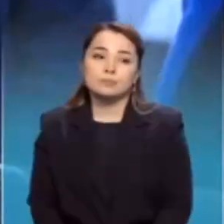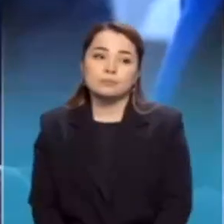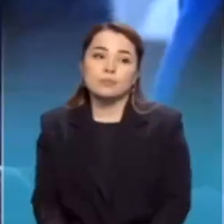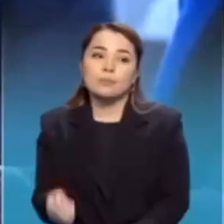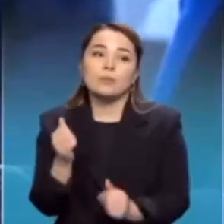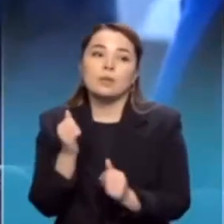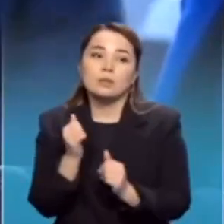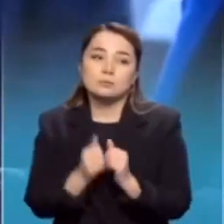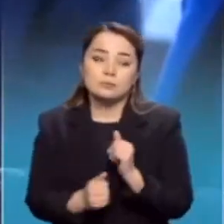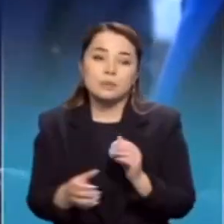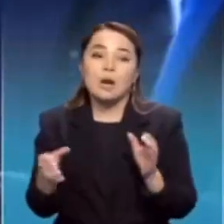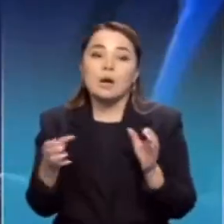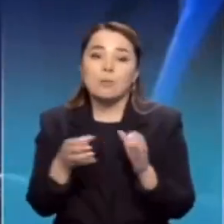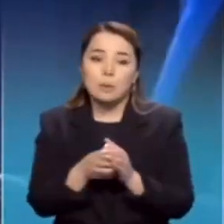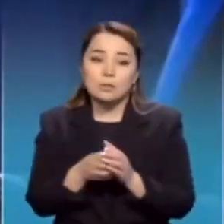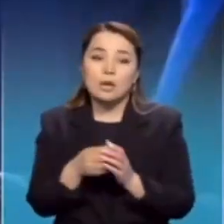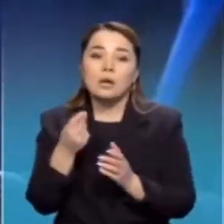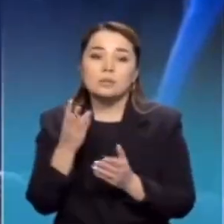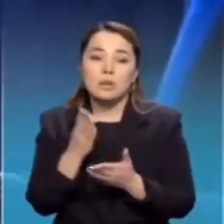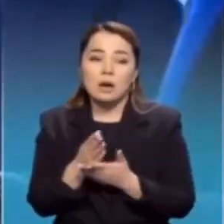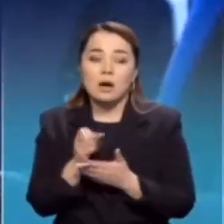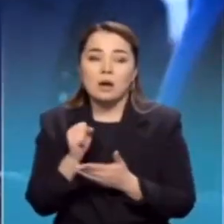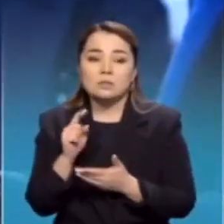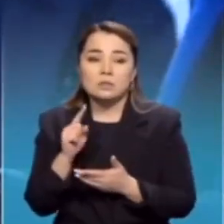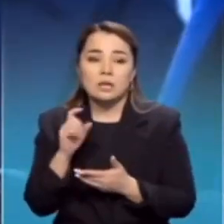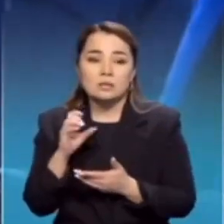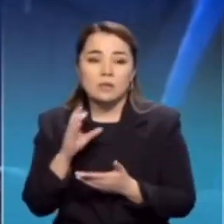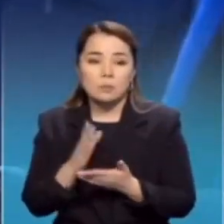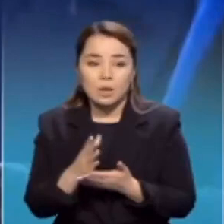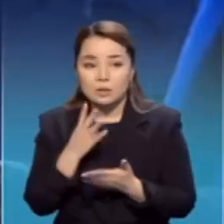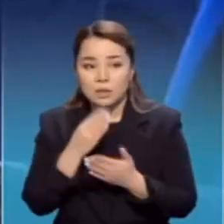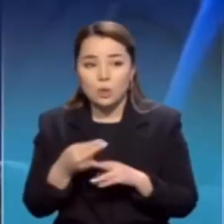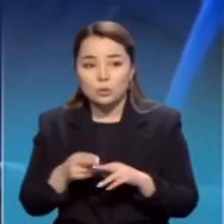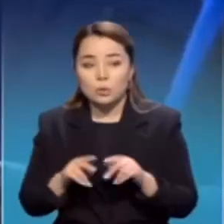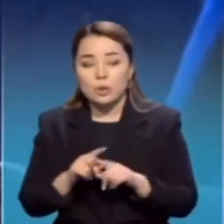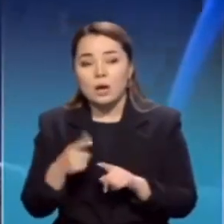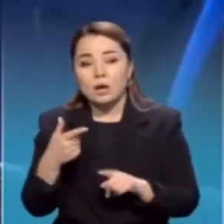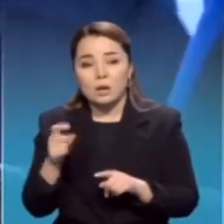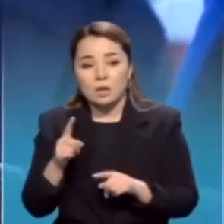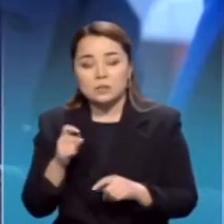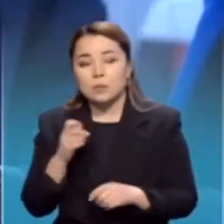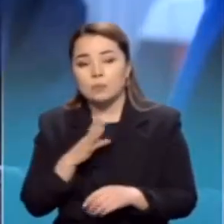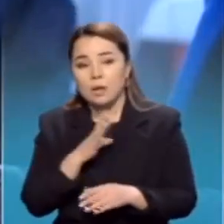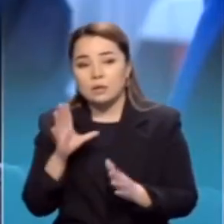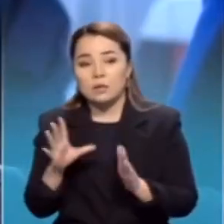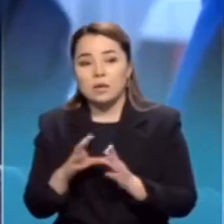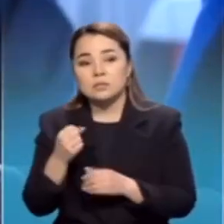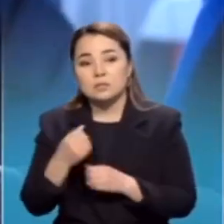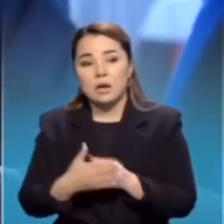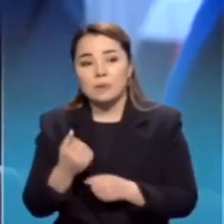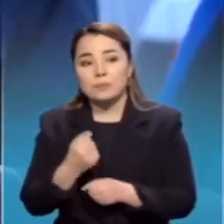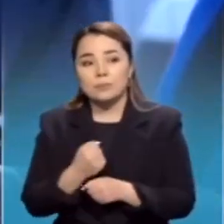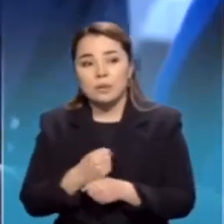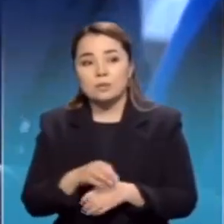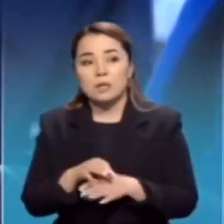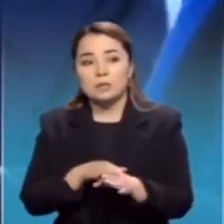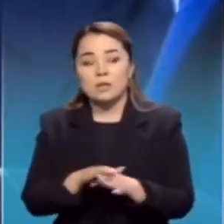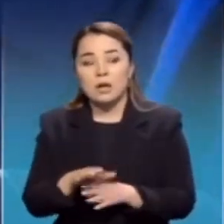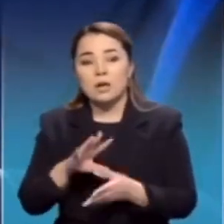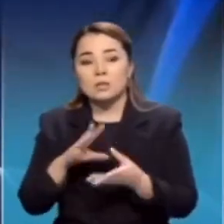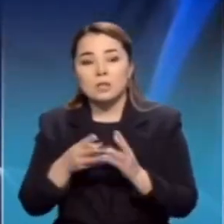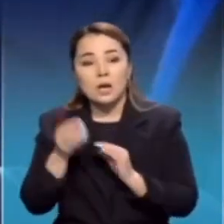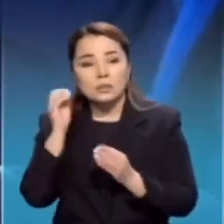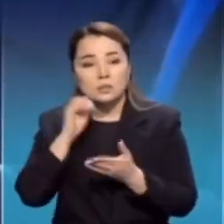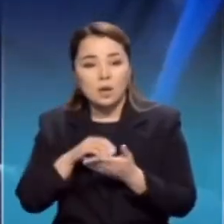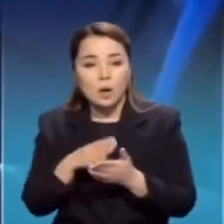Әр компанияның қанша АЗС-і бар, АГЗС-і осындай газ құятын станциясы, сол станциясының санына